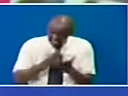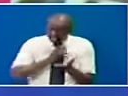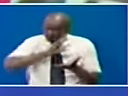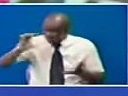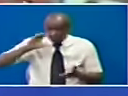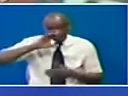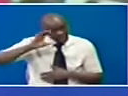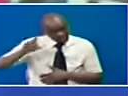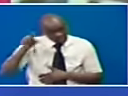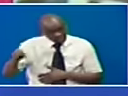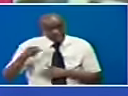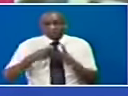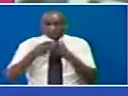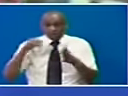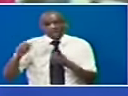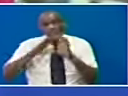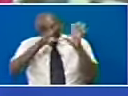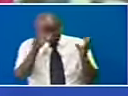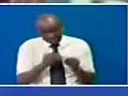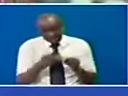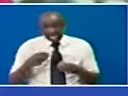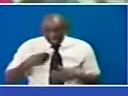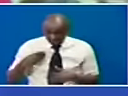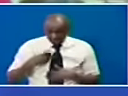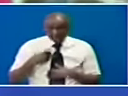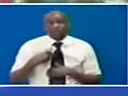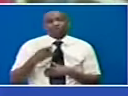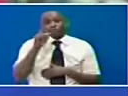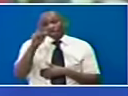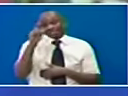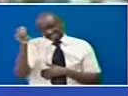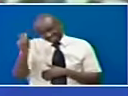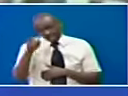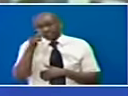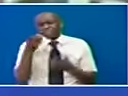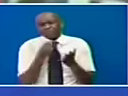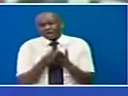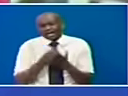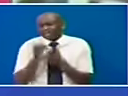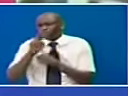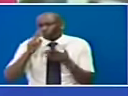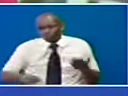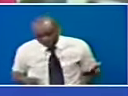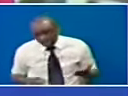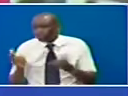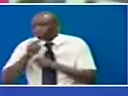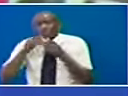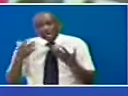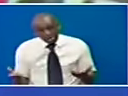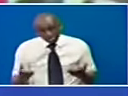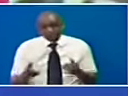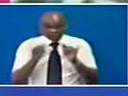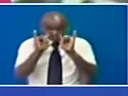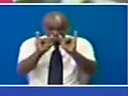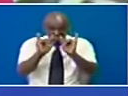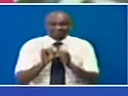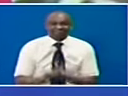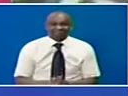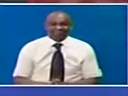katika kaunti kabla ya bajeti nyingine kusomwa ni takriban shilingi trilioni 1. Je, pesa hizo zimekuwa zikitumiwa vipi katika kaunti? Usiende mbali.